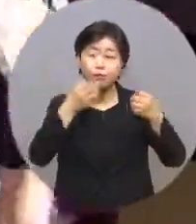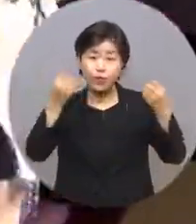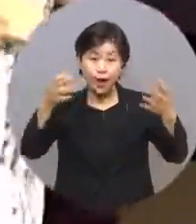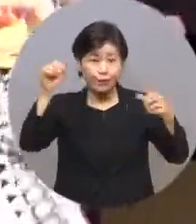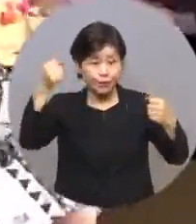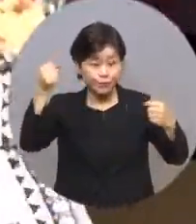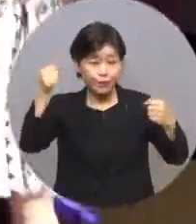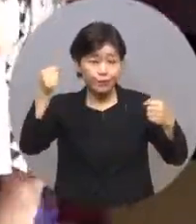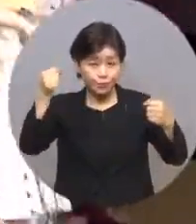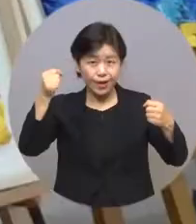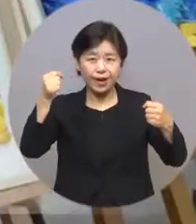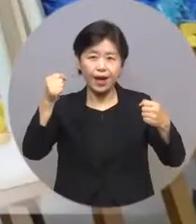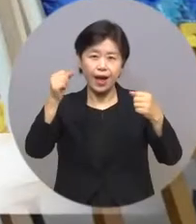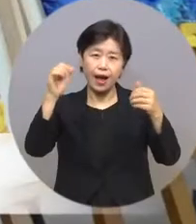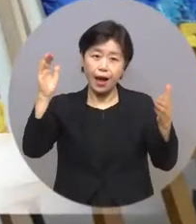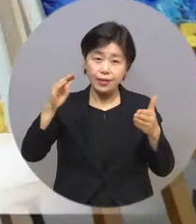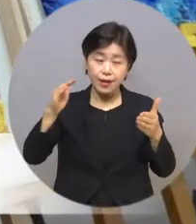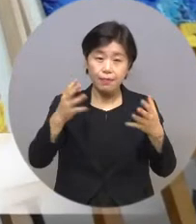학생도 뿌듯함을 드러냈습니다